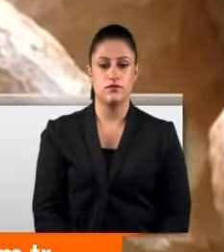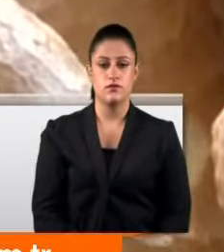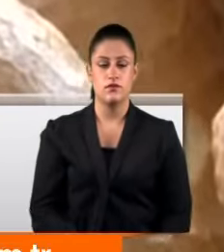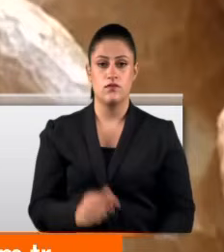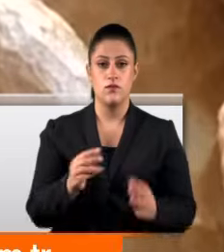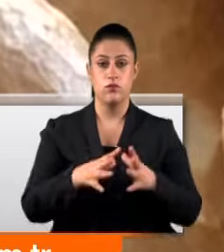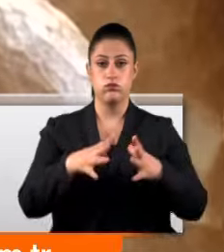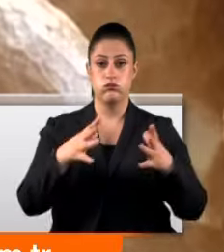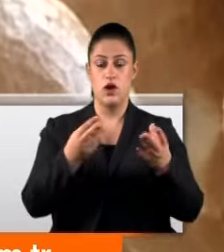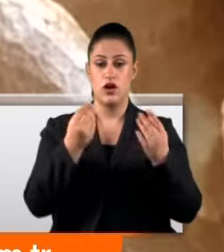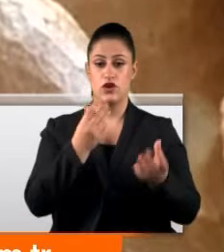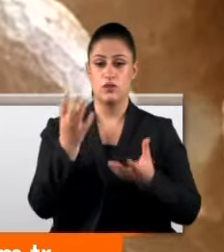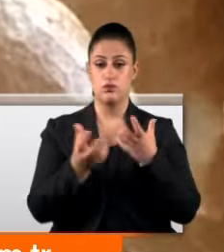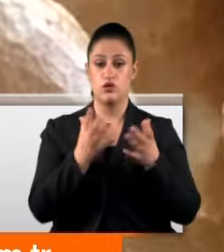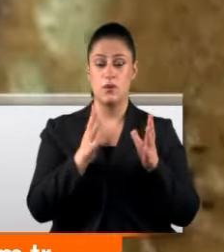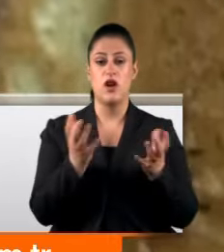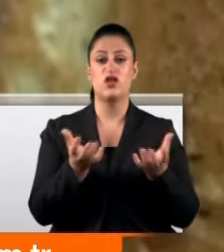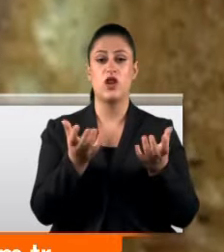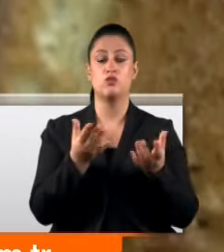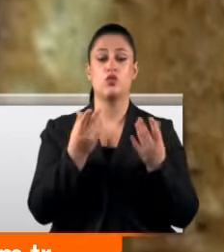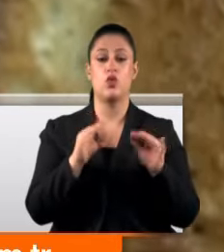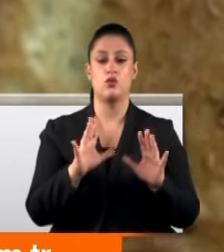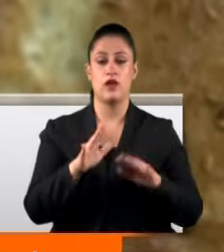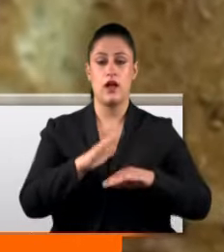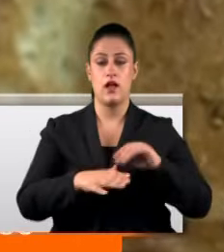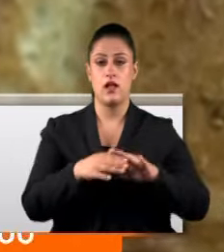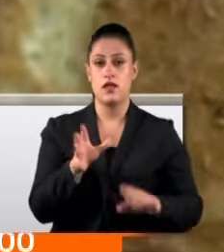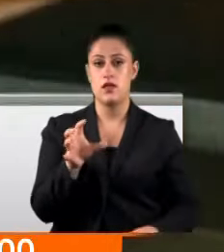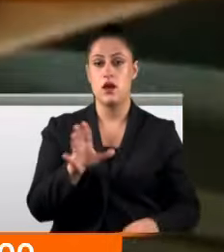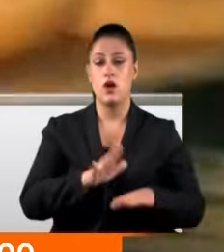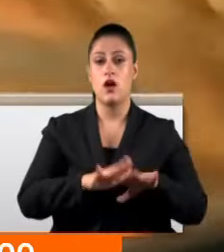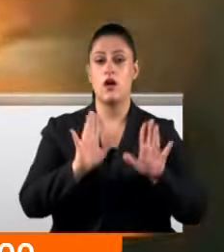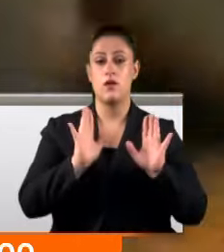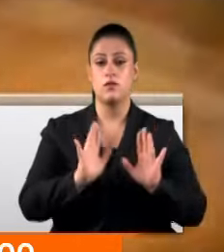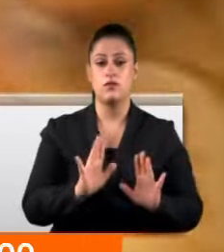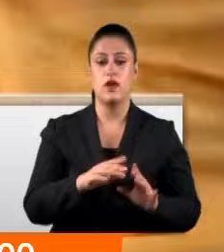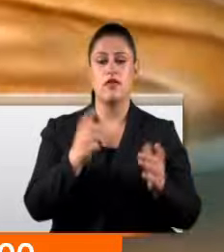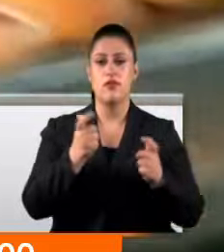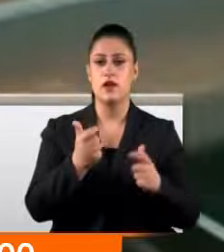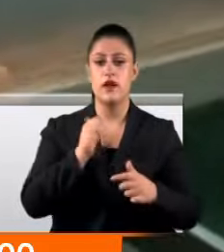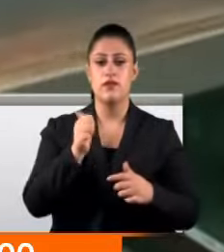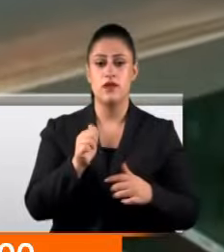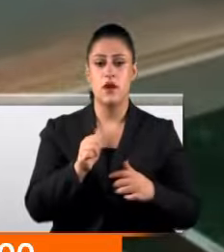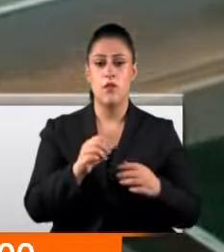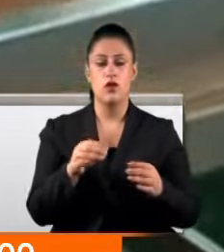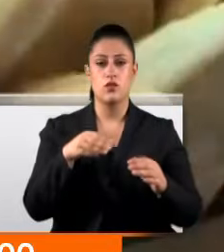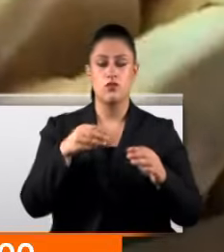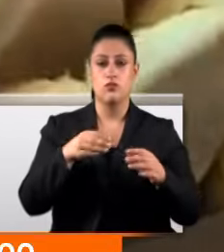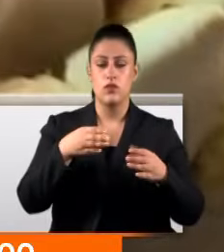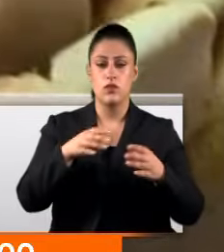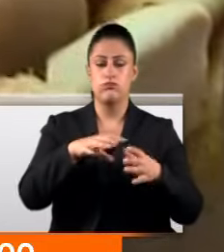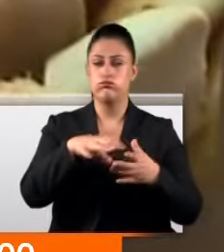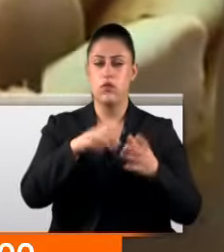Kabaracak, iyi pişecek fakat yanmış olmayacak. Elle temas edilmeyecek, nerede ne zaman üretildiği de üzerinde yazılı